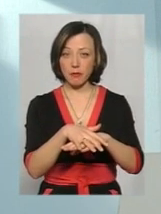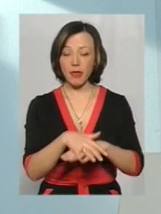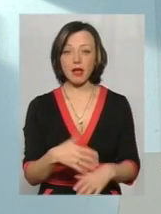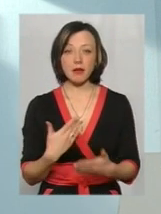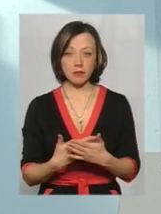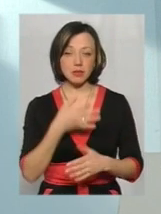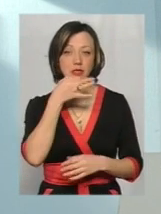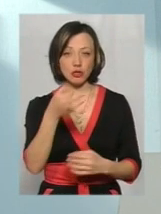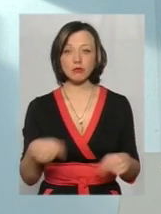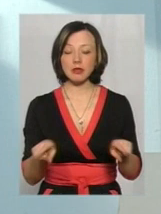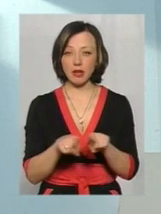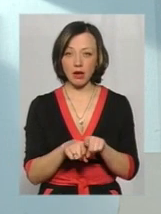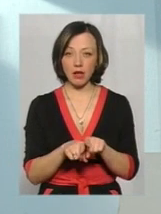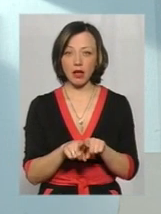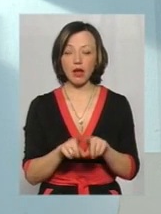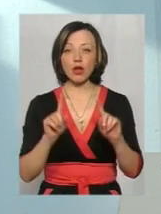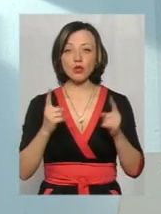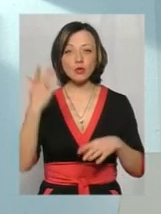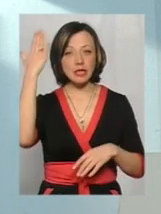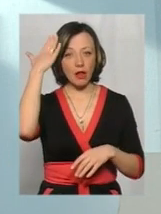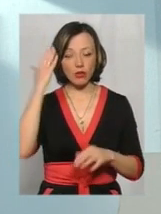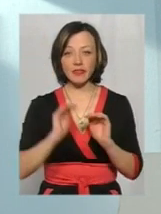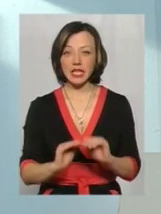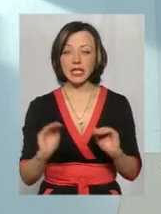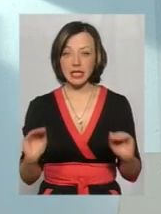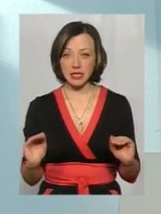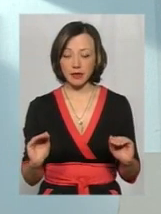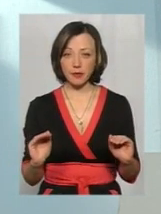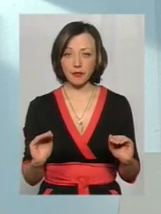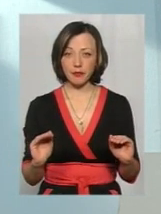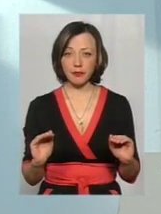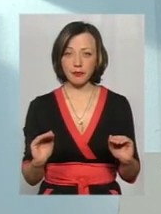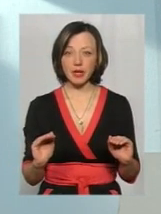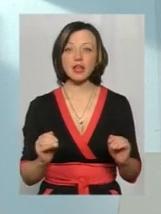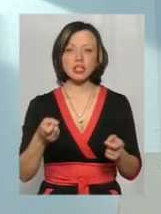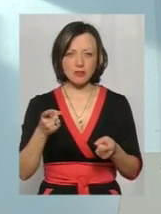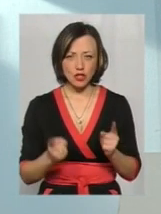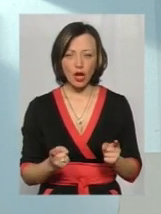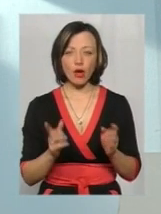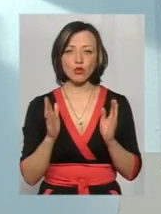Скажімо так, надзвичайно здібні діти – звичайно,